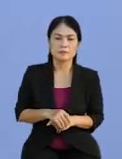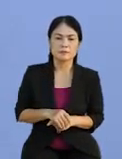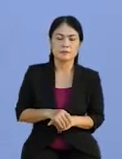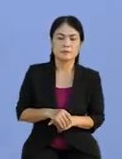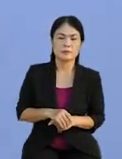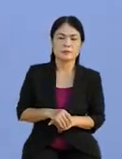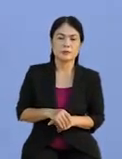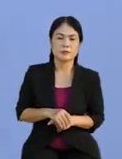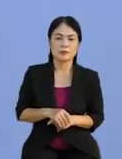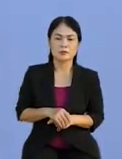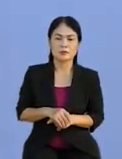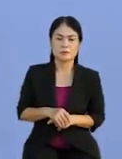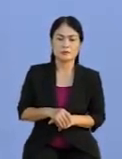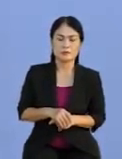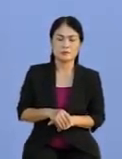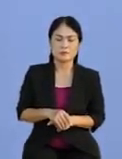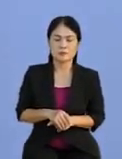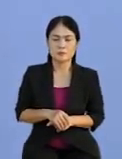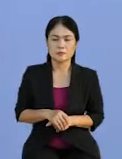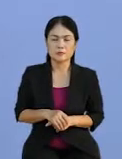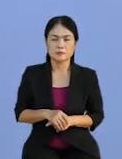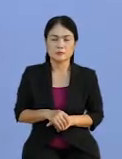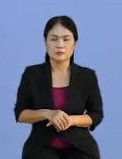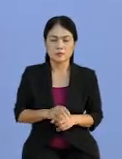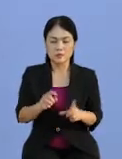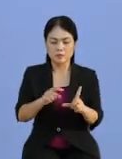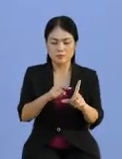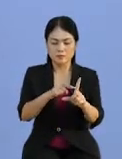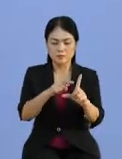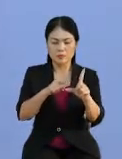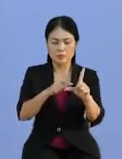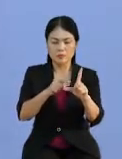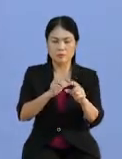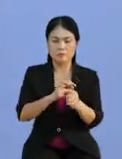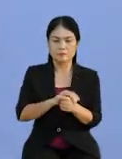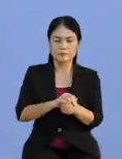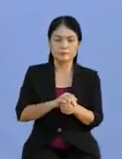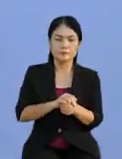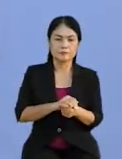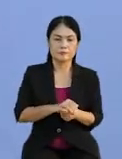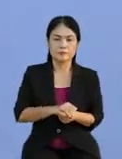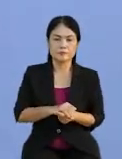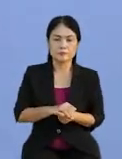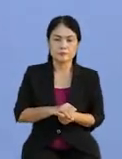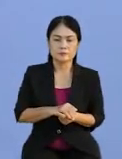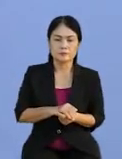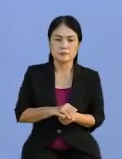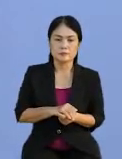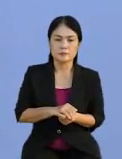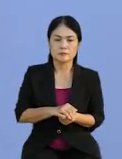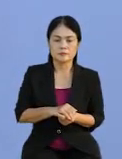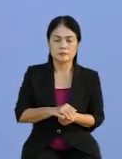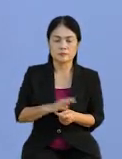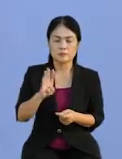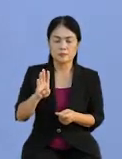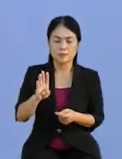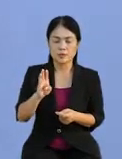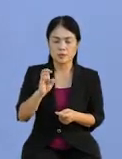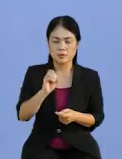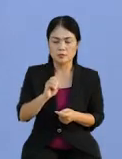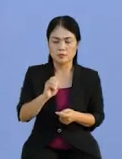tì pi thằng cơ rộp nì mà đòn mốm Và B